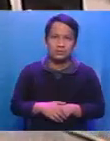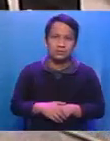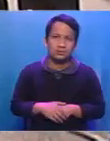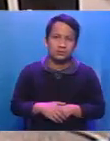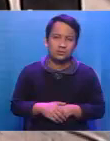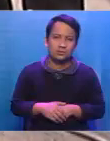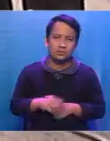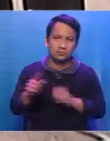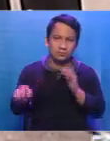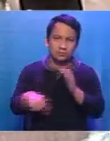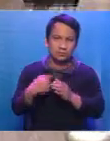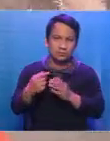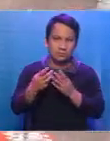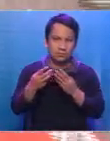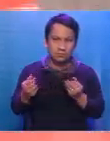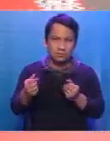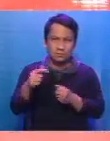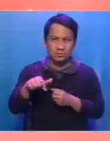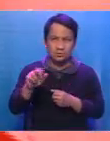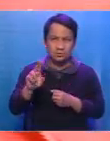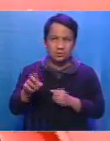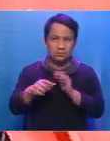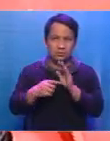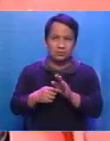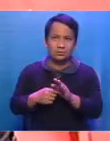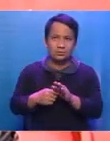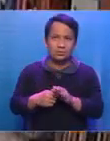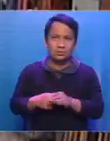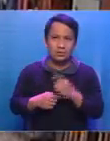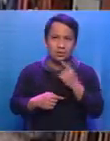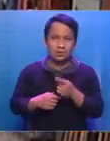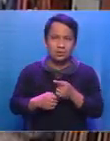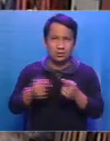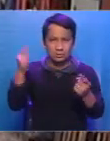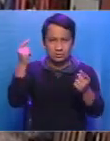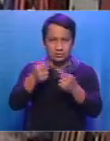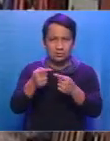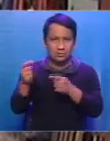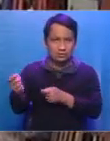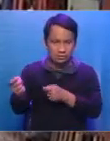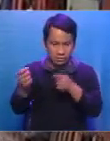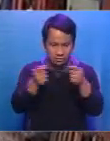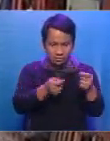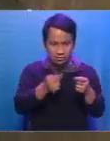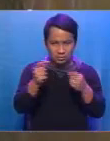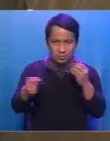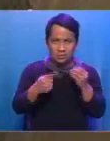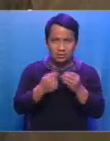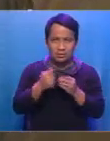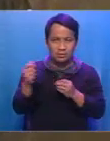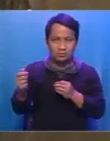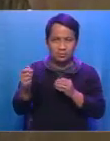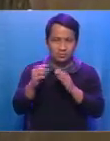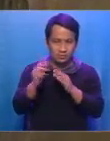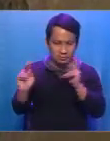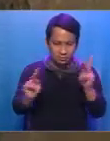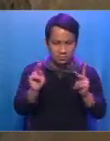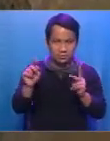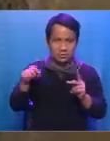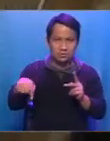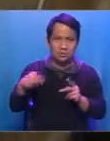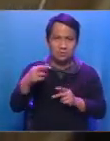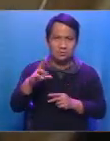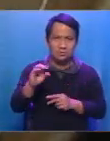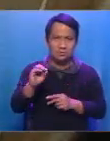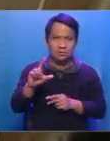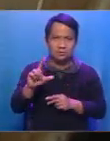LGU, pansamantalang solusyon lang sa problema ang mga portable toilet. Target nilang ilipat at bigyan ng maayos sa tirahan ang mga residente